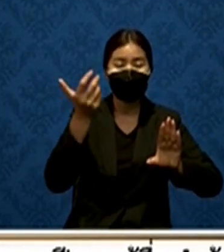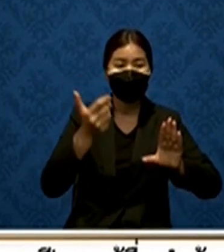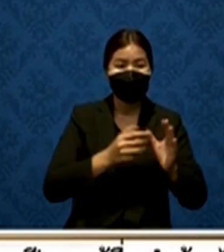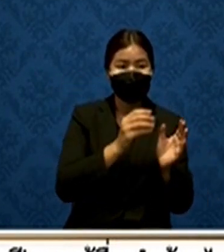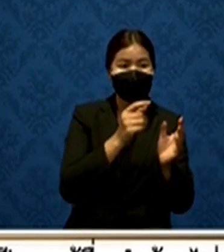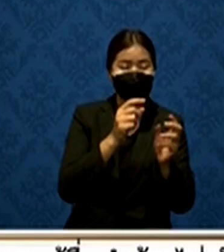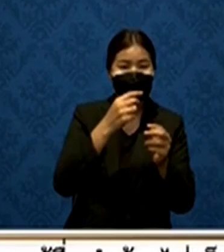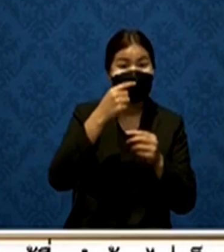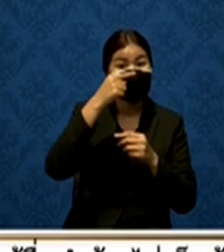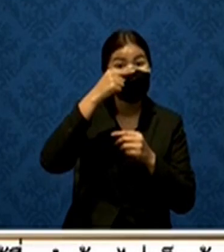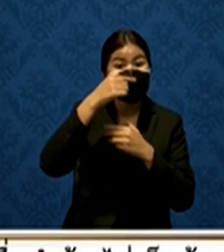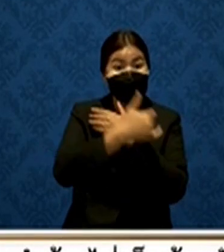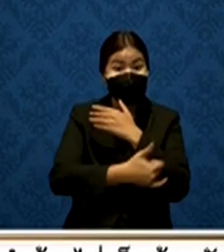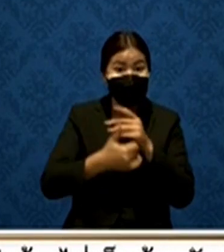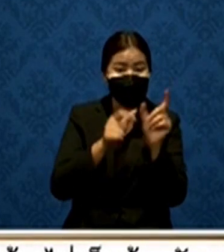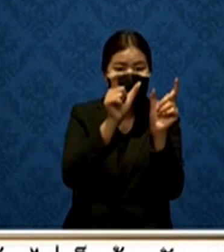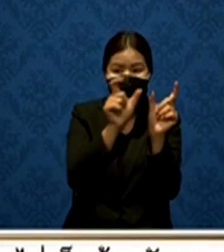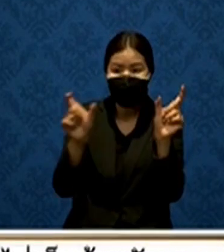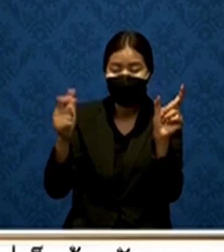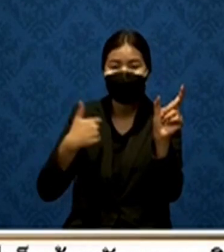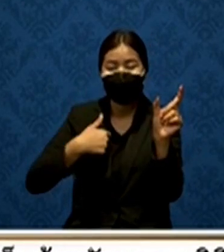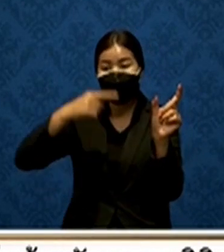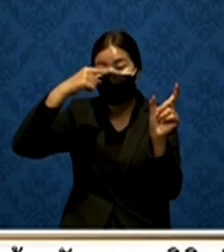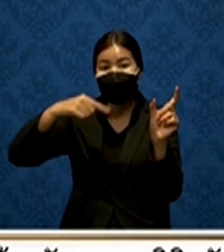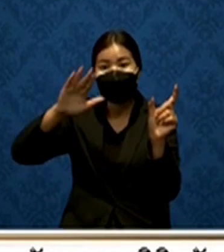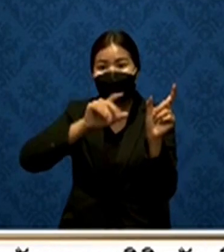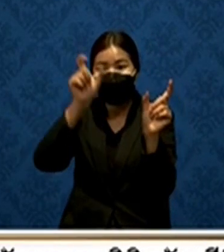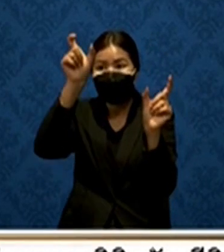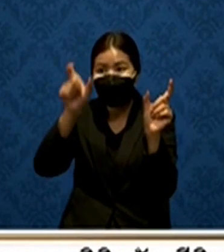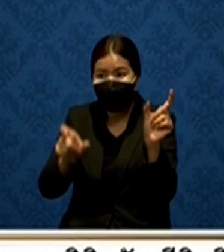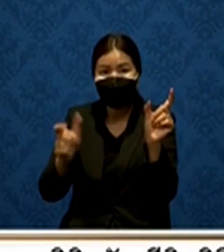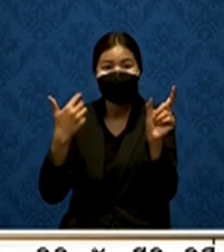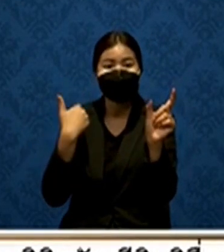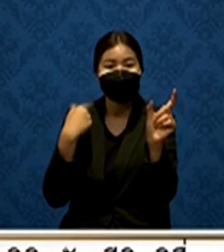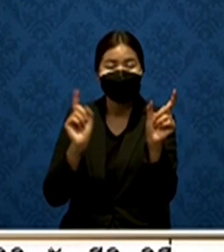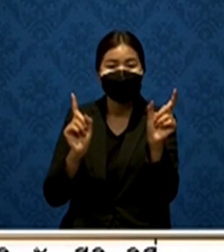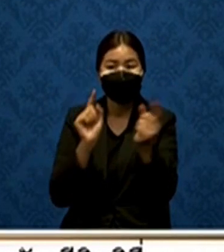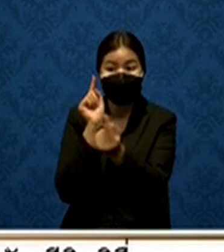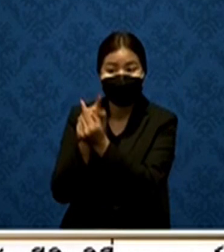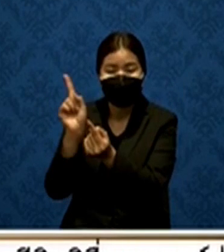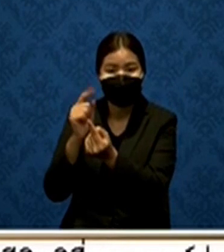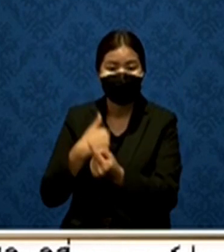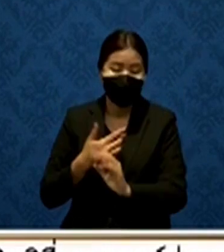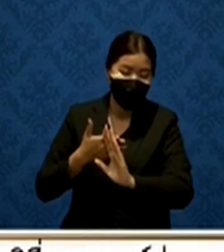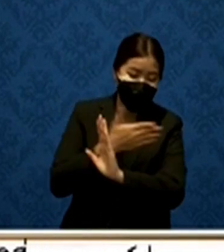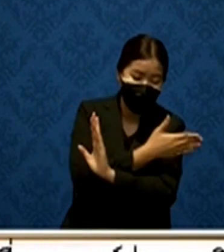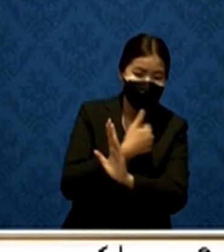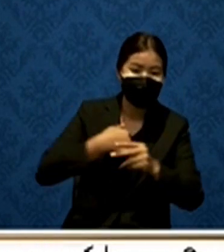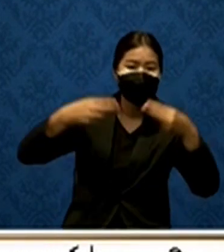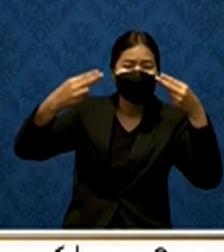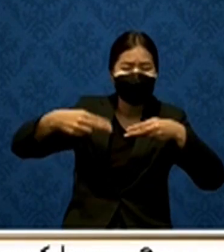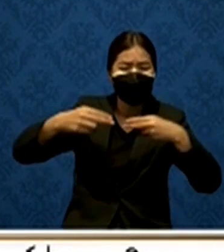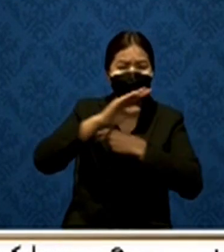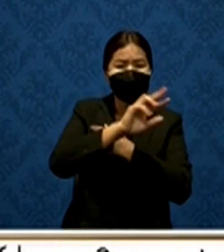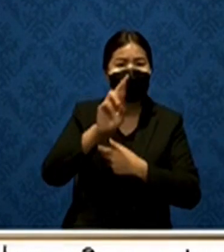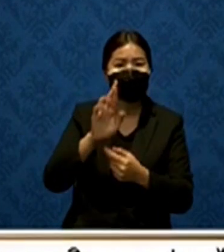แล้วกมีไทยอยู่ในนั้นด้วยปรากษว่าเปรียบเทียบก่อนเกิดสงครามรัสเซยอยู่เครด